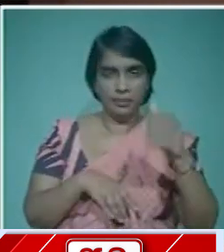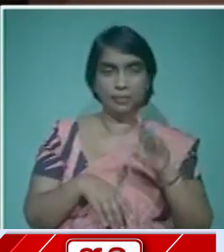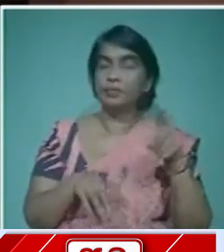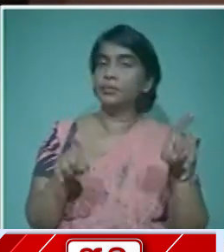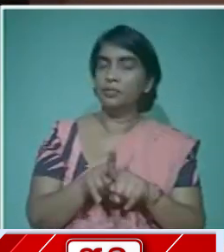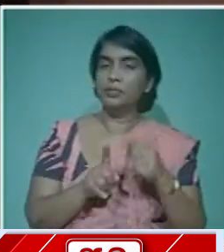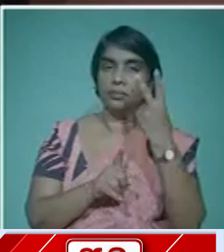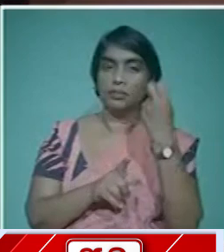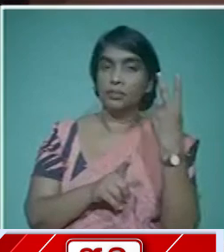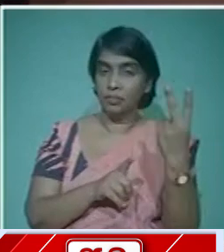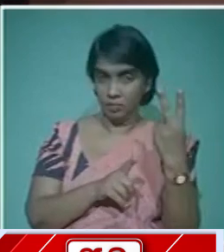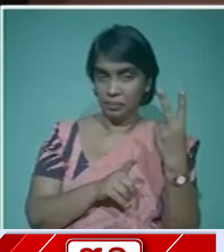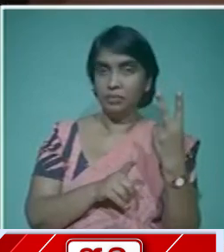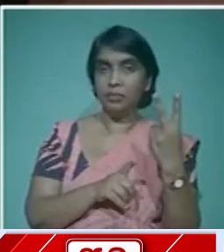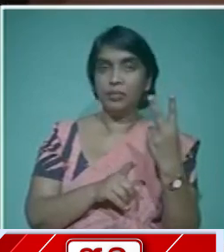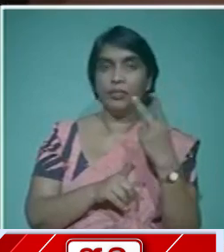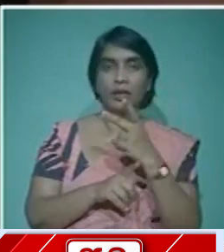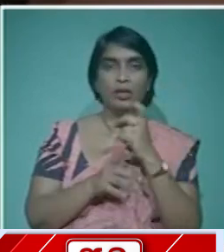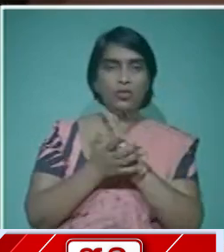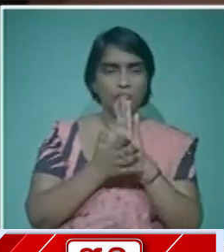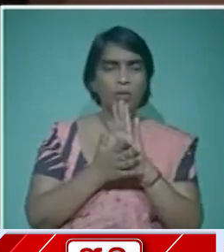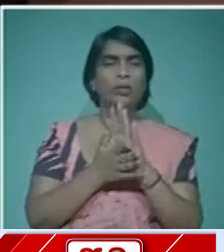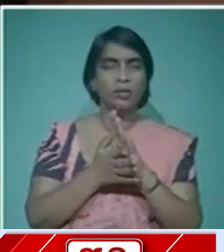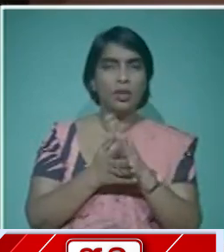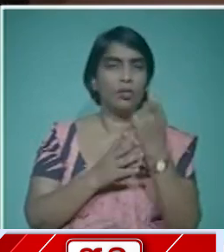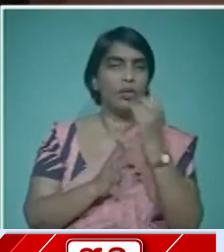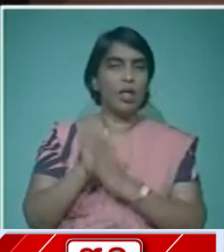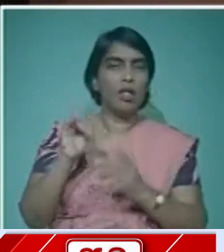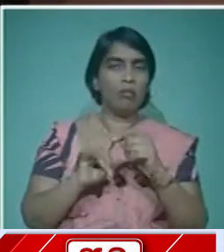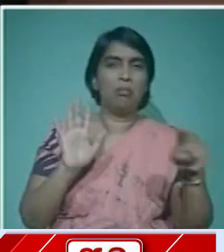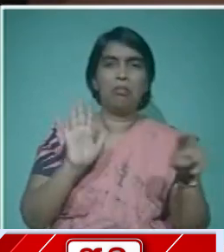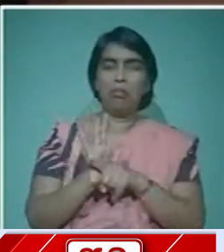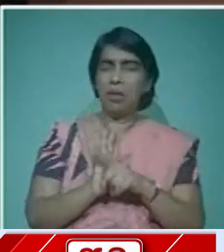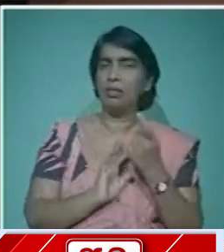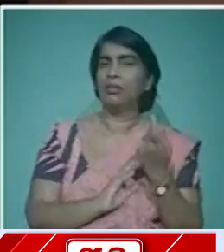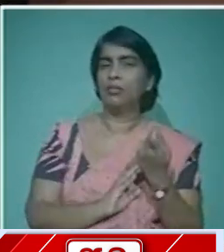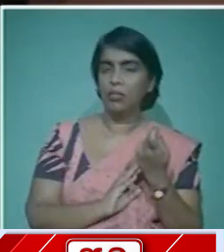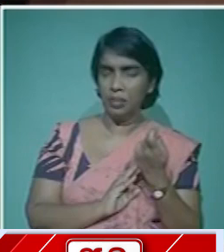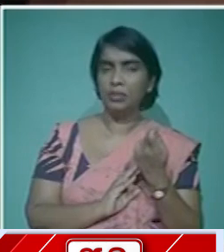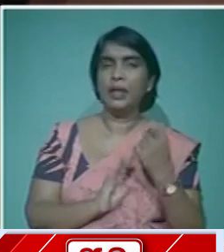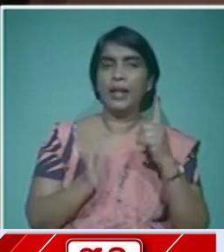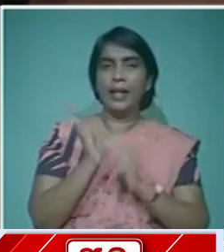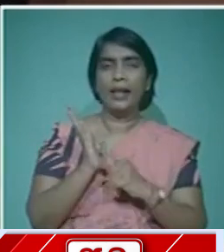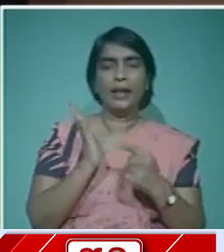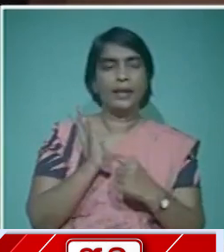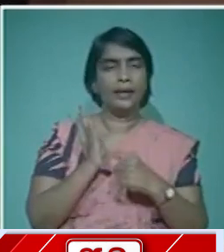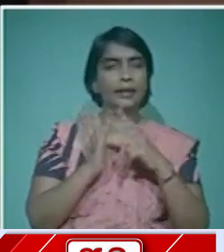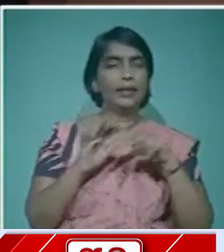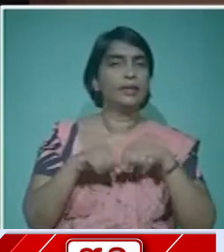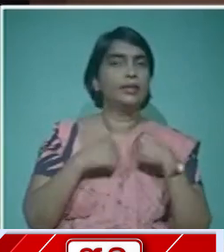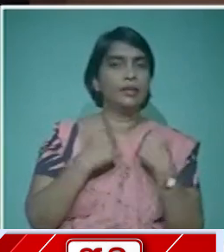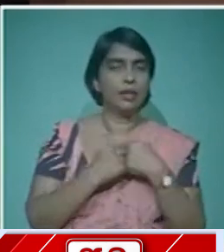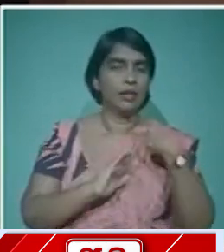වගේම 2002 දී කේන් චොක්සිම්ලා අමාත්‍යවරයා හිනා ආර්ථික සහ එල්ටීඩි සංවිධානයේ